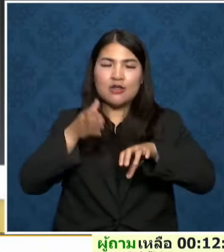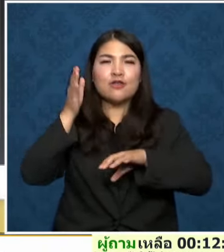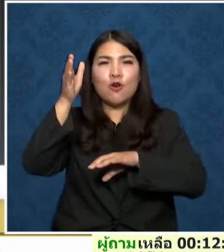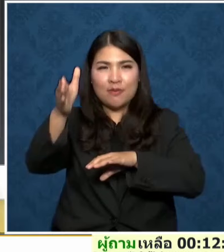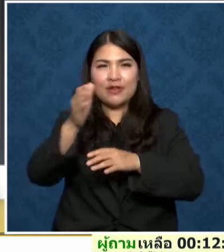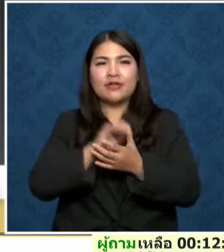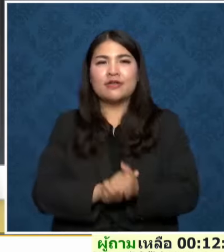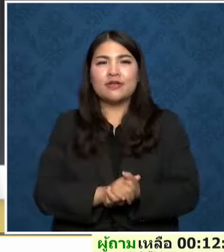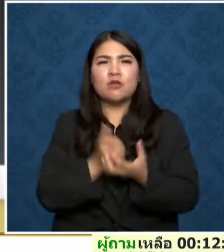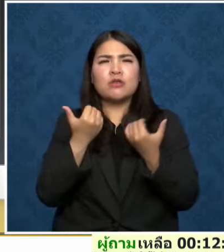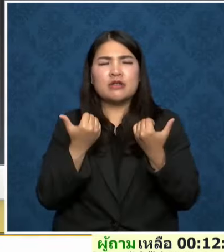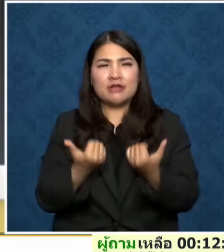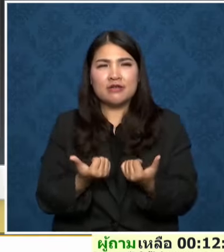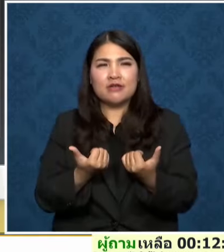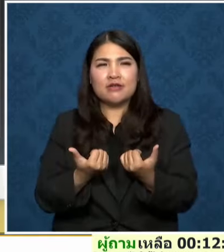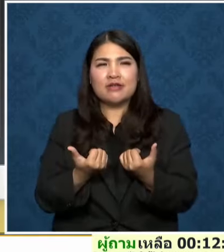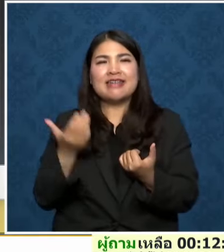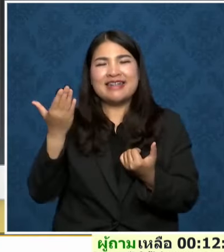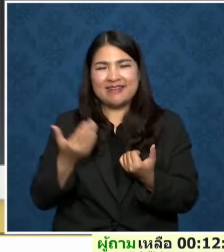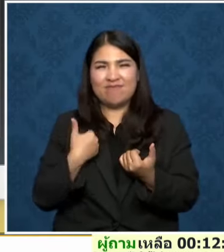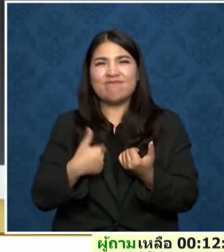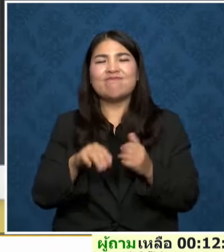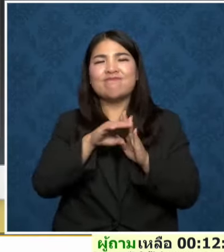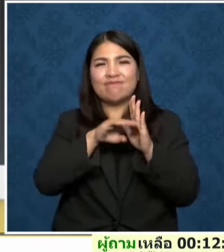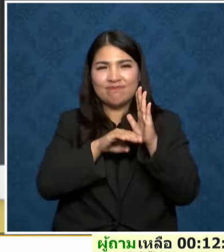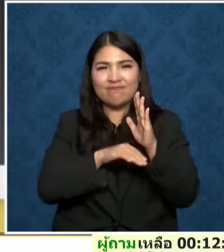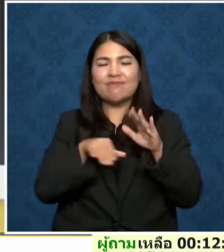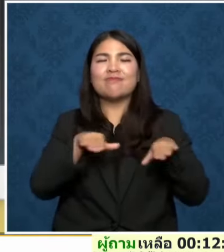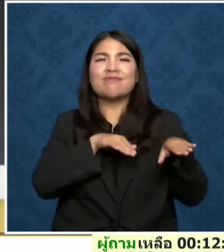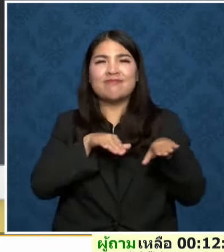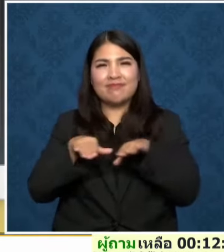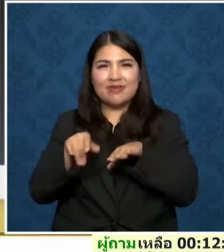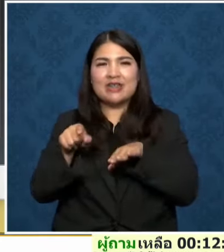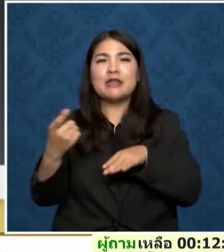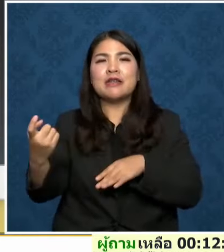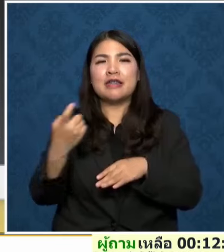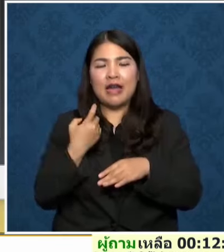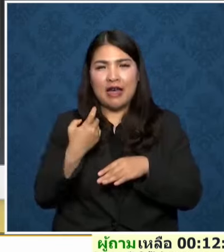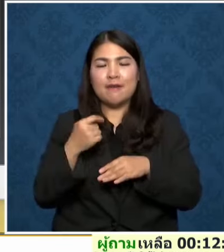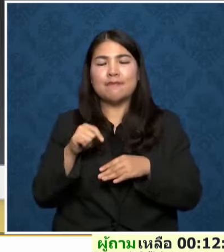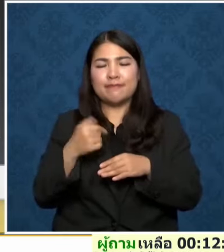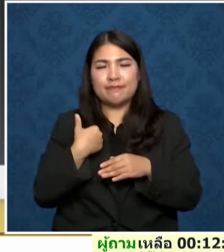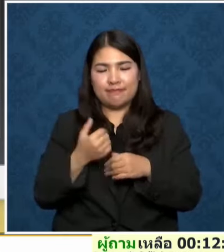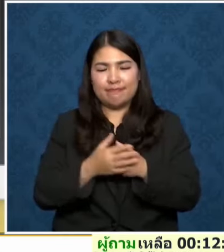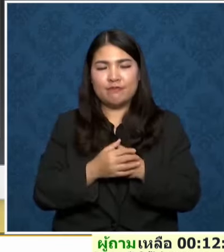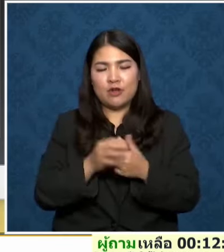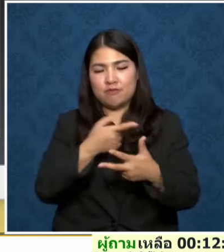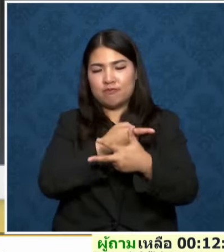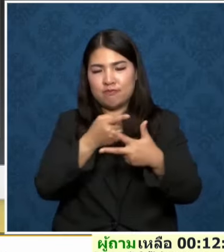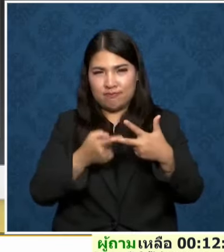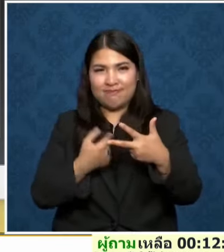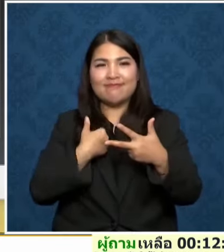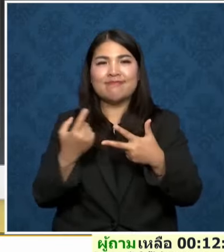นี่คือช่วงของการเตรียมการก่อสรางในคำถามที่ท่านสมาชิได้ถามใน 3 ช่งนะคะ